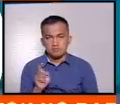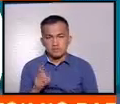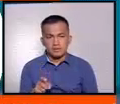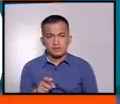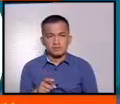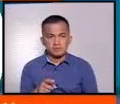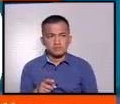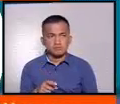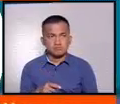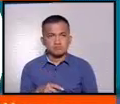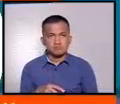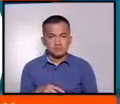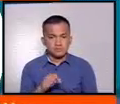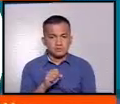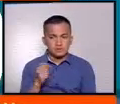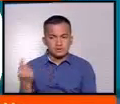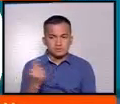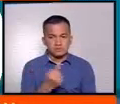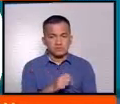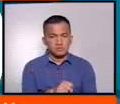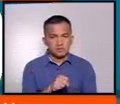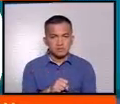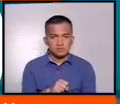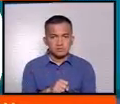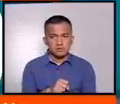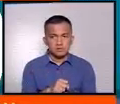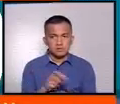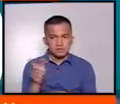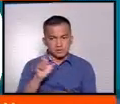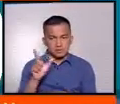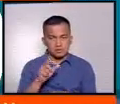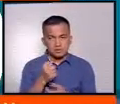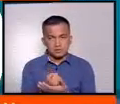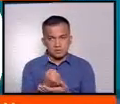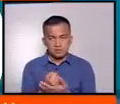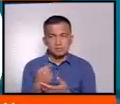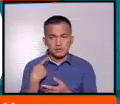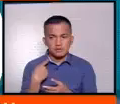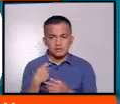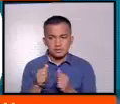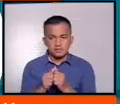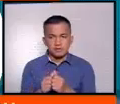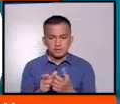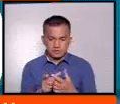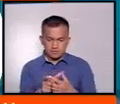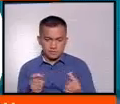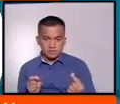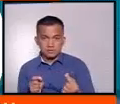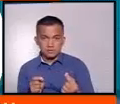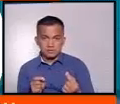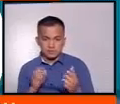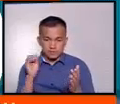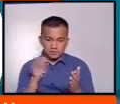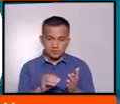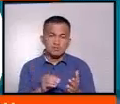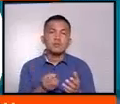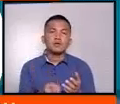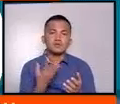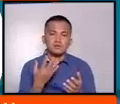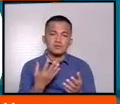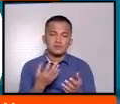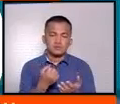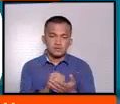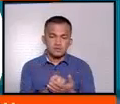bawat manggagawa, pagdating ng sweldo, merong kaakibat na payslip at doon nakalagay kung magkano ang sweldo nila,